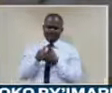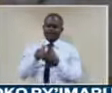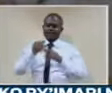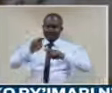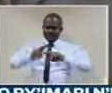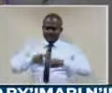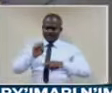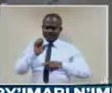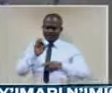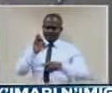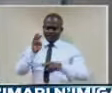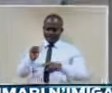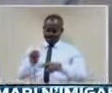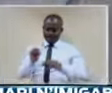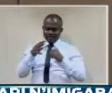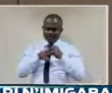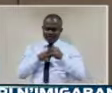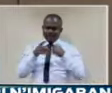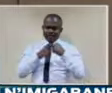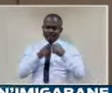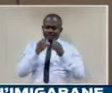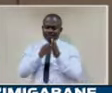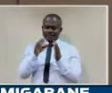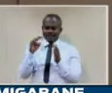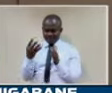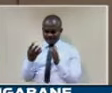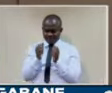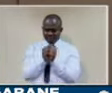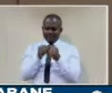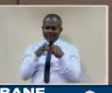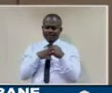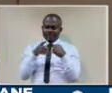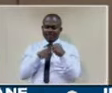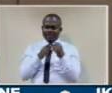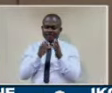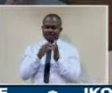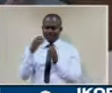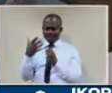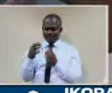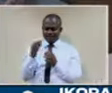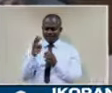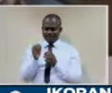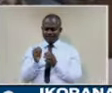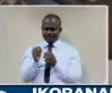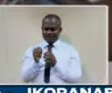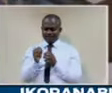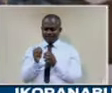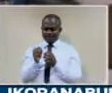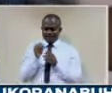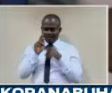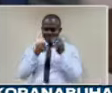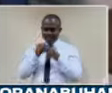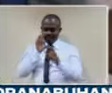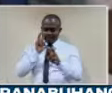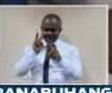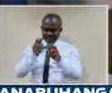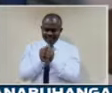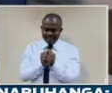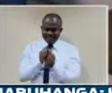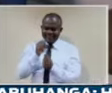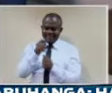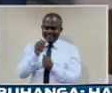ku mirongo ya FM ya 96 n'ibice 4 na 96 n'ibice 5. Njyango rero abantu mukurikiye